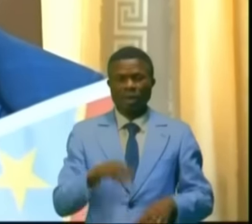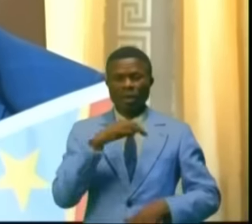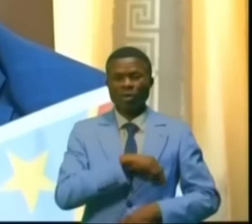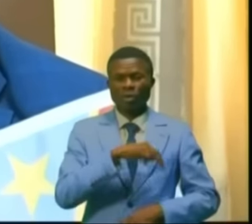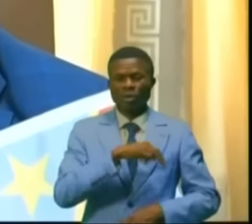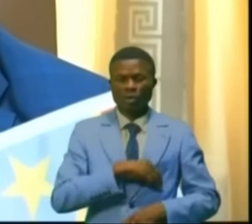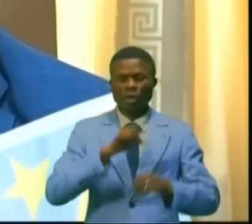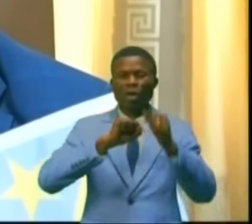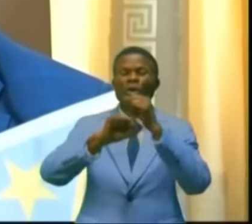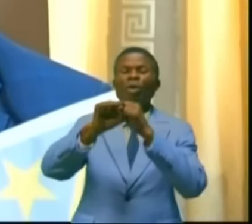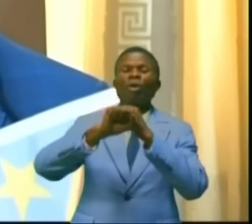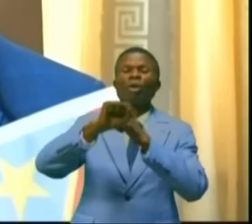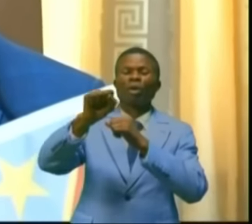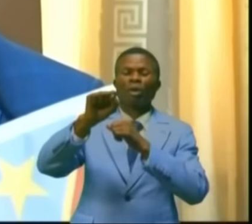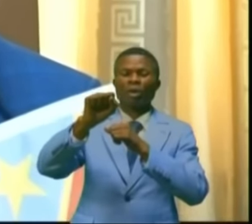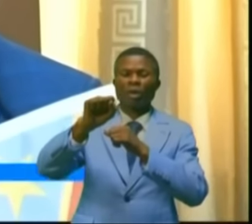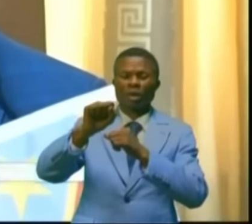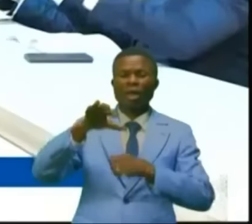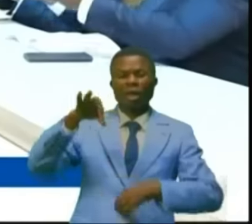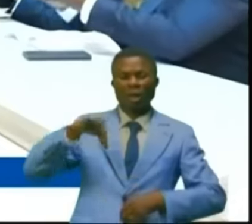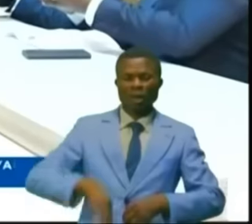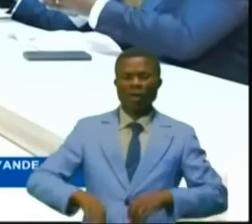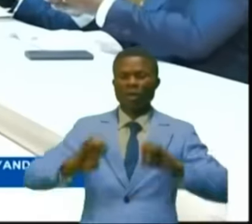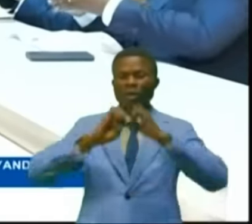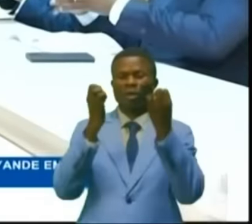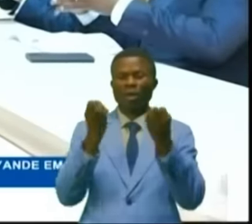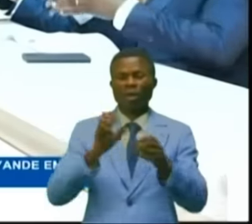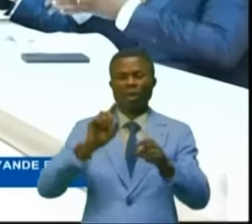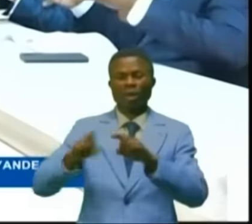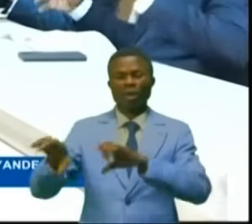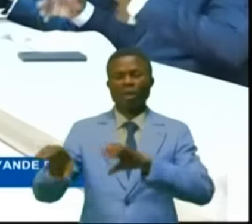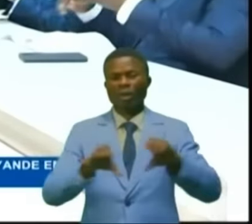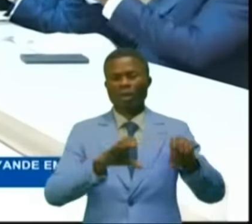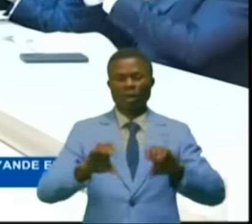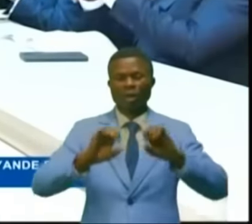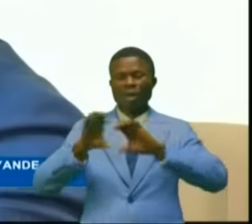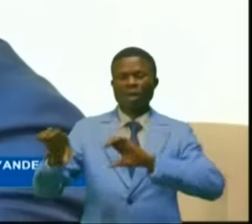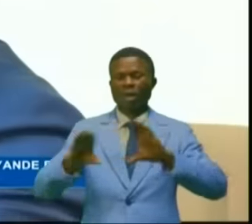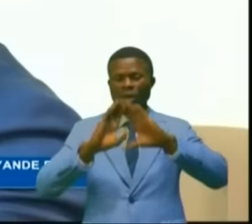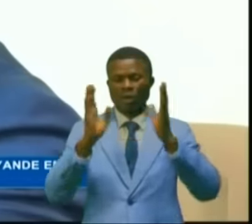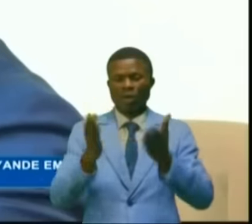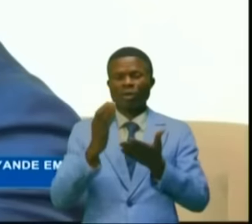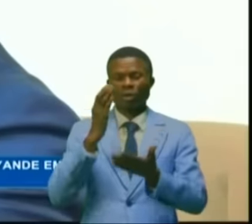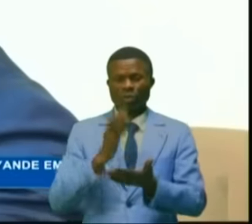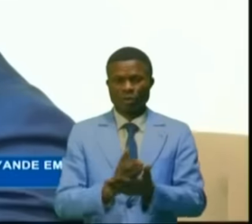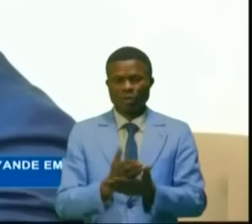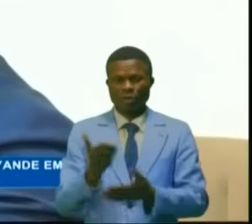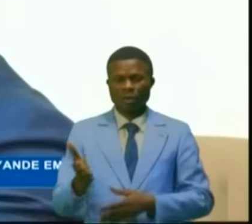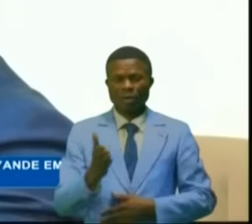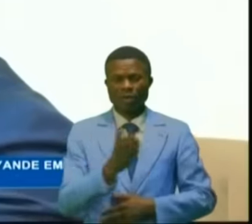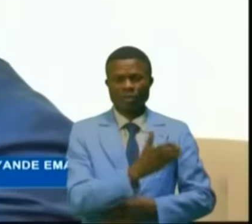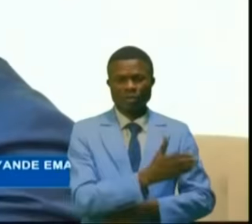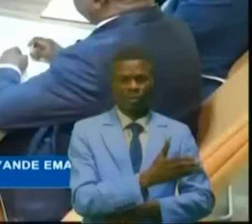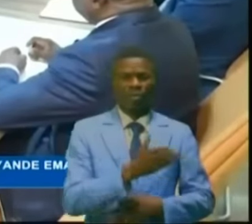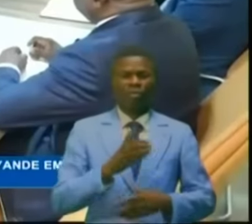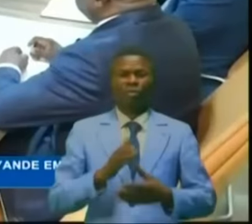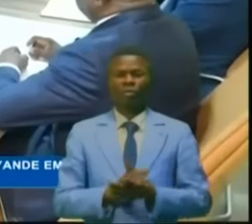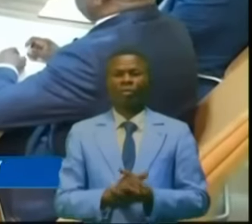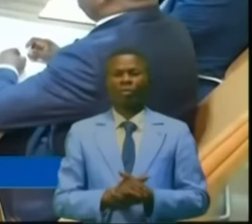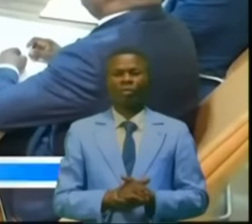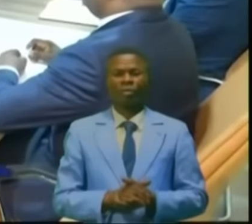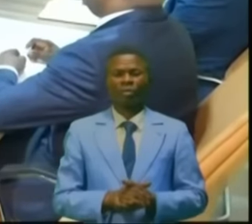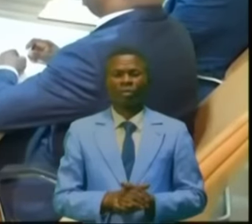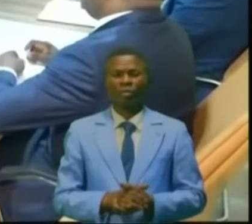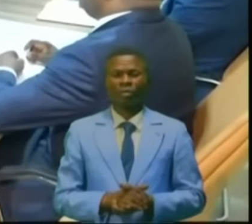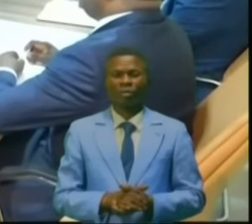de promouvoir les intérêts des entreprises des différents secteurs d'activité économique, sociale et scientifique pour le